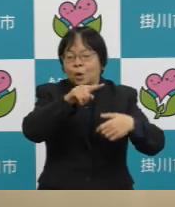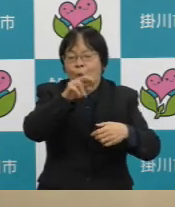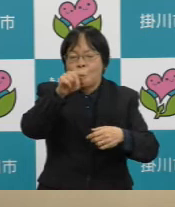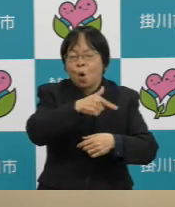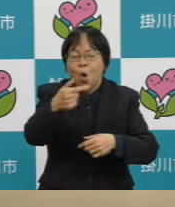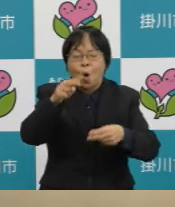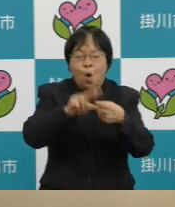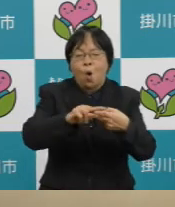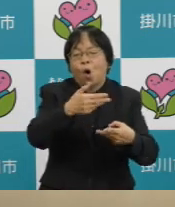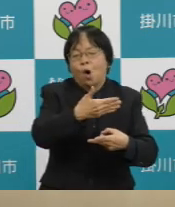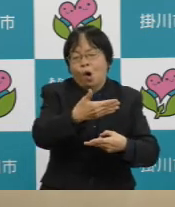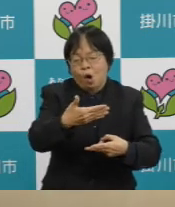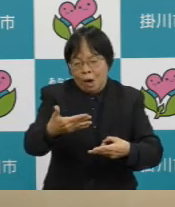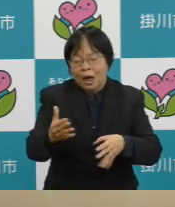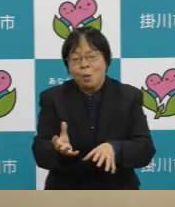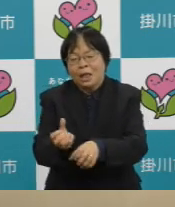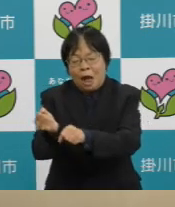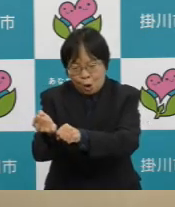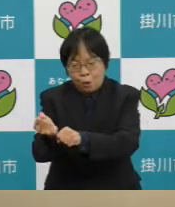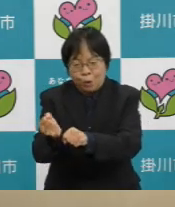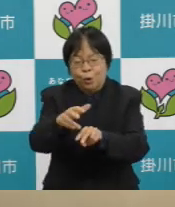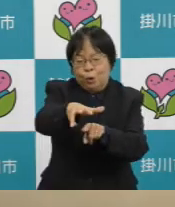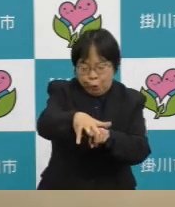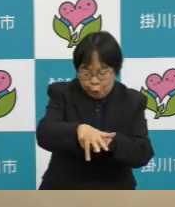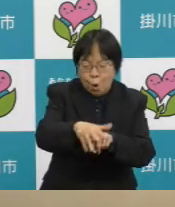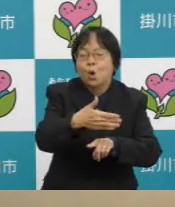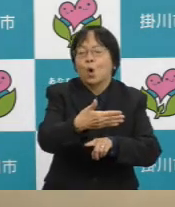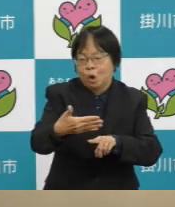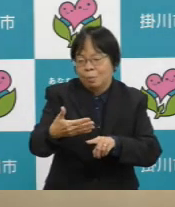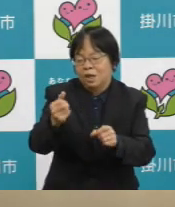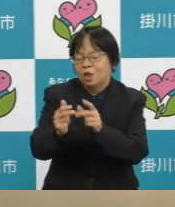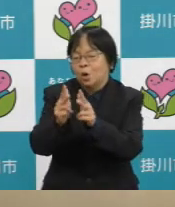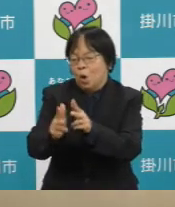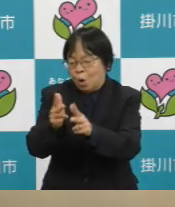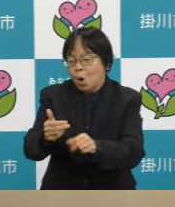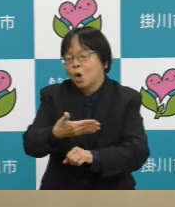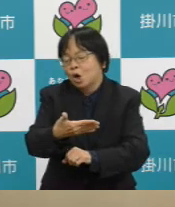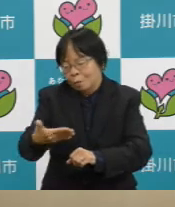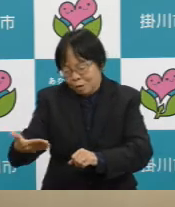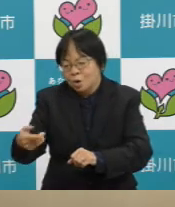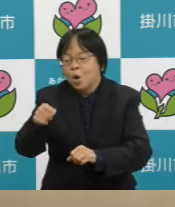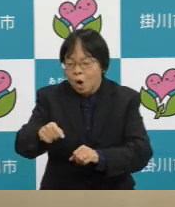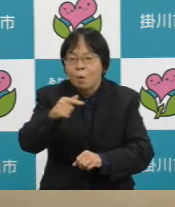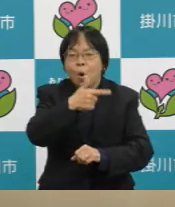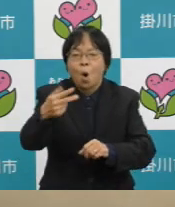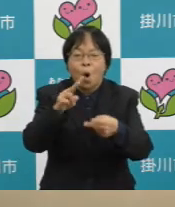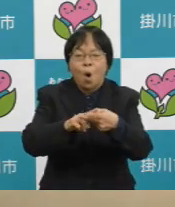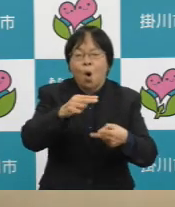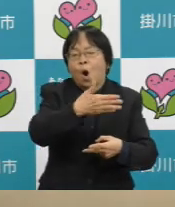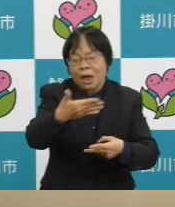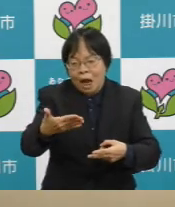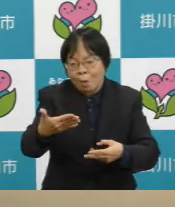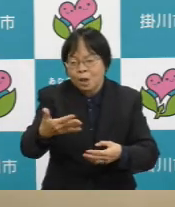水、工業用水、これも大井川の水をいただい